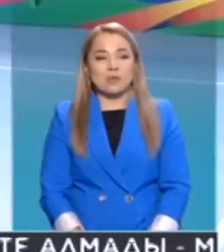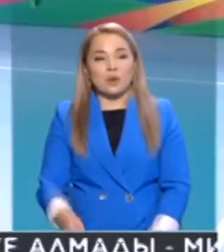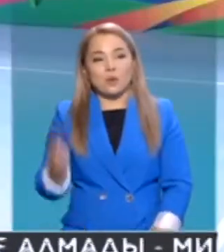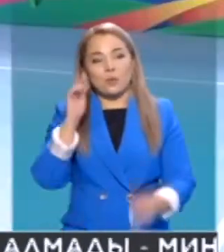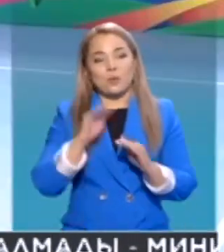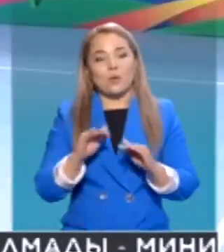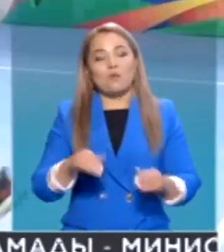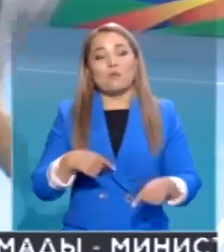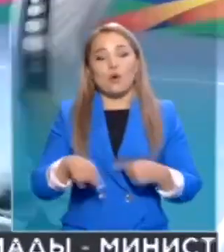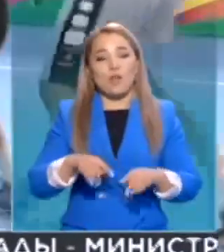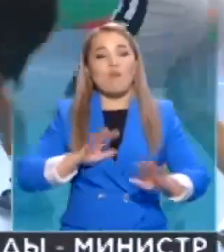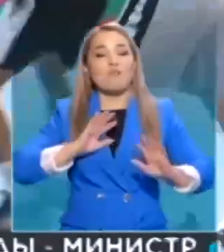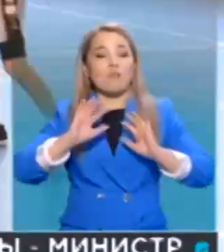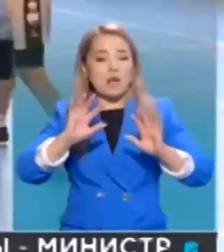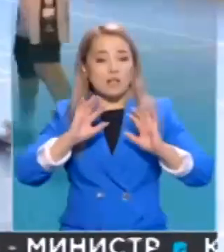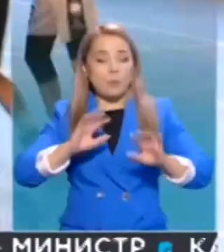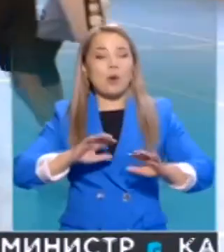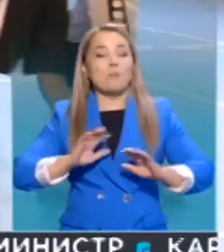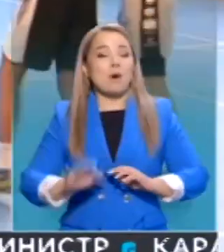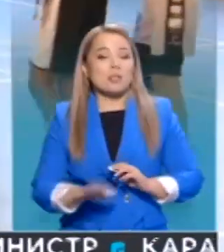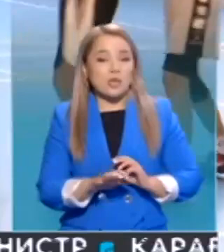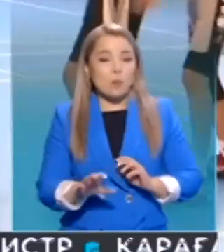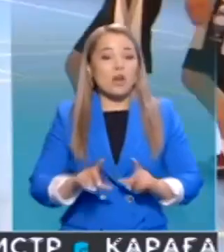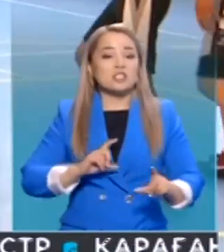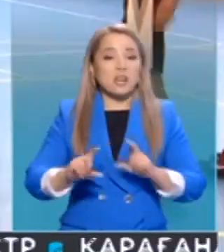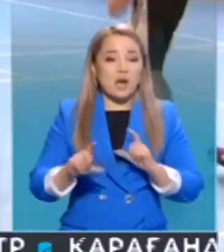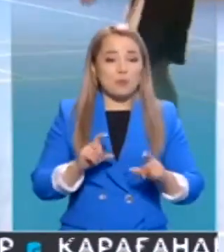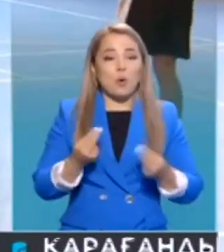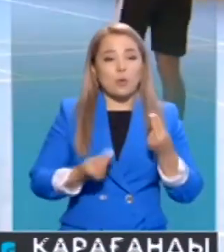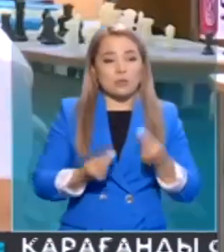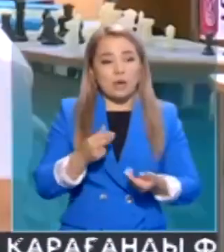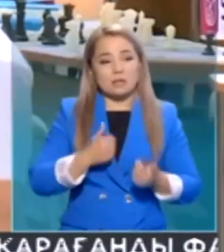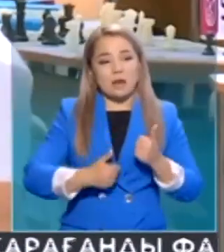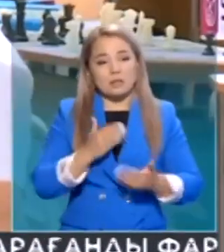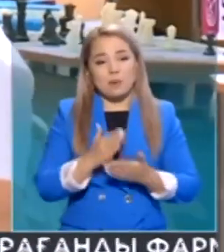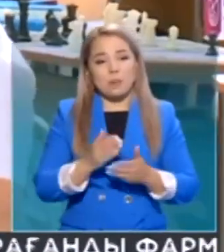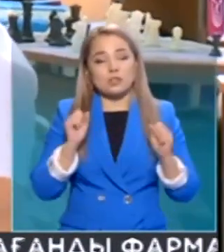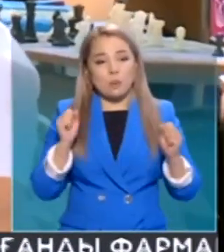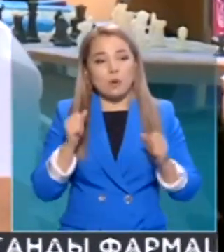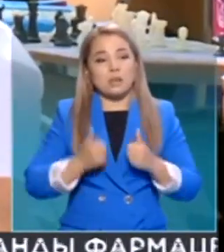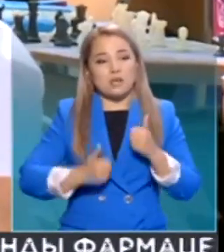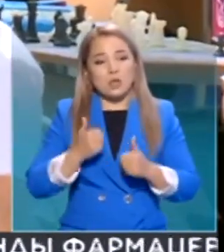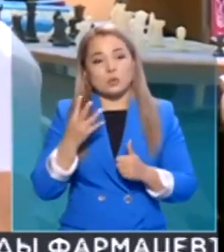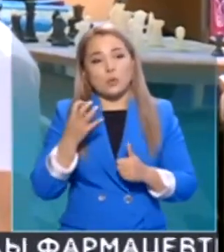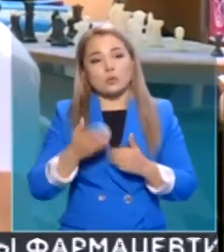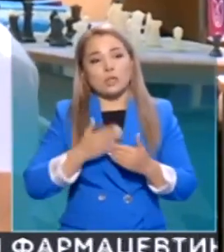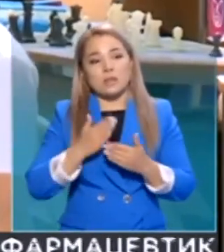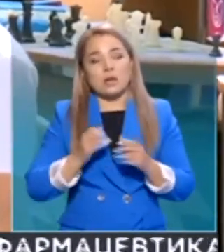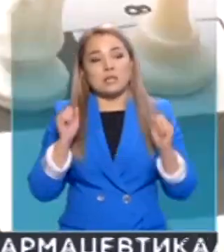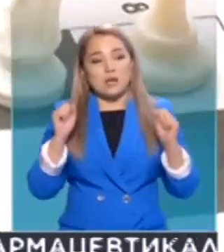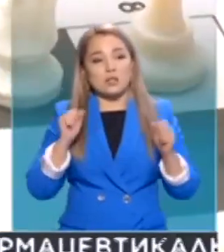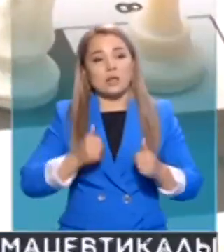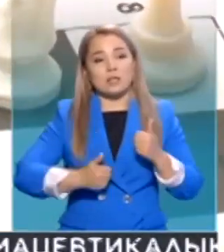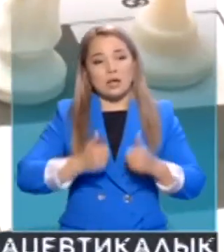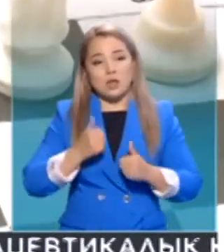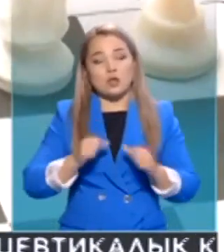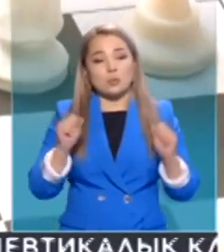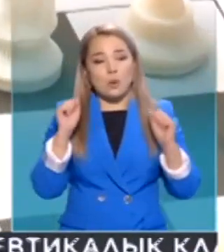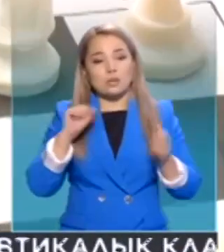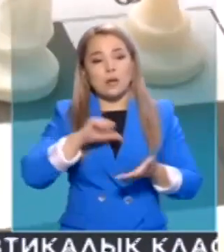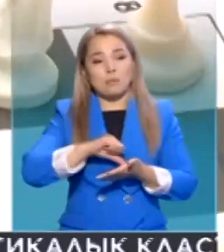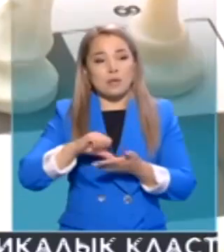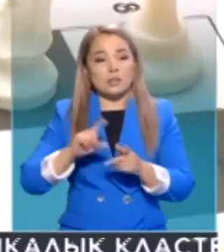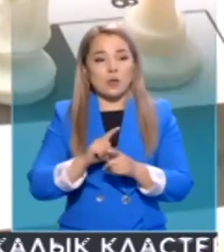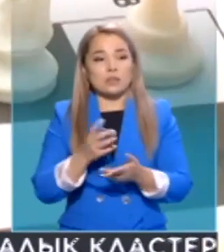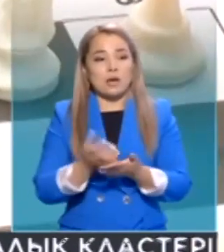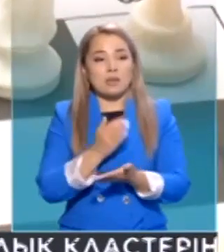Оқушылар футболдан бөлек волейбол, баскетбол және шахмат сайыстарына қатысты. Спорттық жарыстарға 400-ге жуық дене шынықтыру және спорт маманы